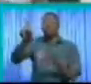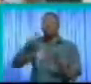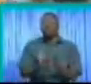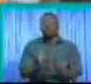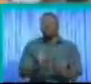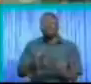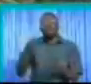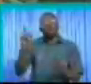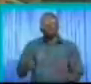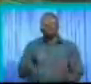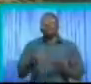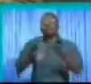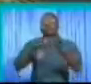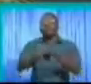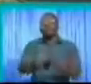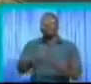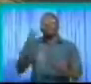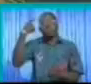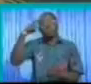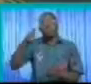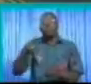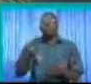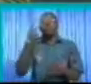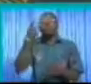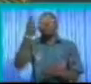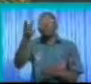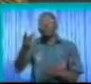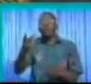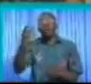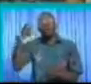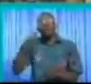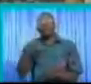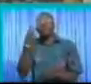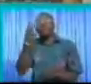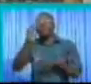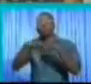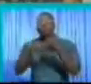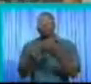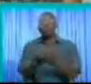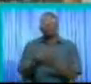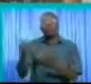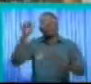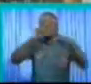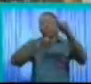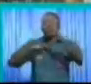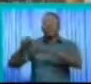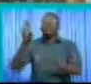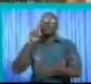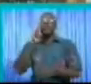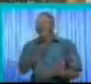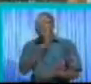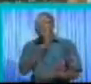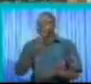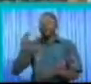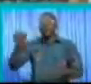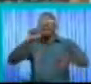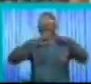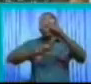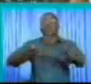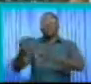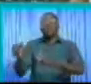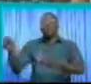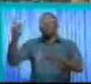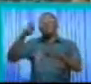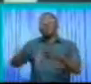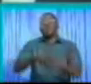ont envahi ces différents stands pour découvrir et admirer les potentialités touristiques, hôtelières et artistiques des pays